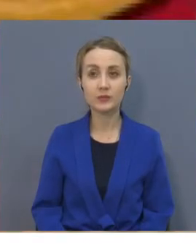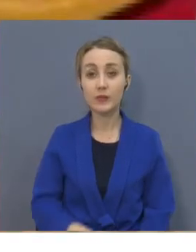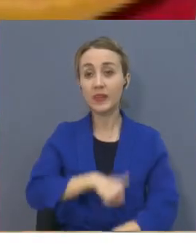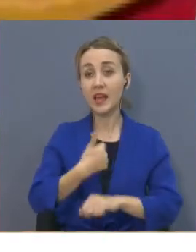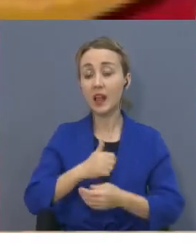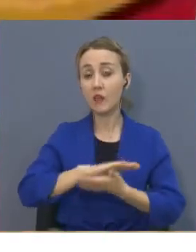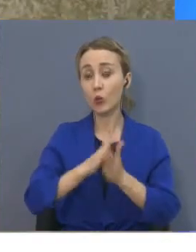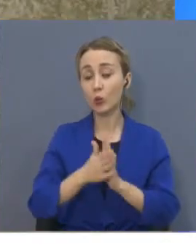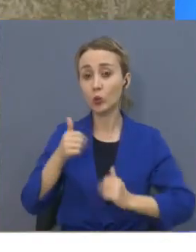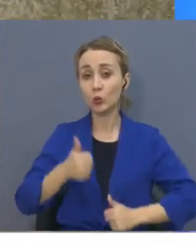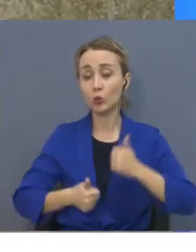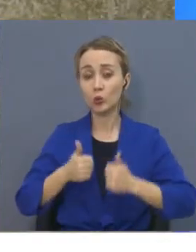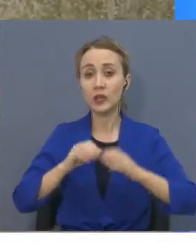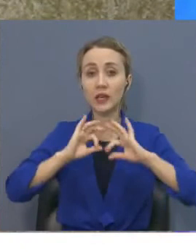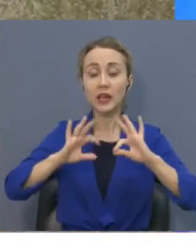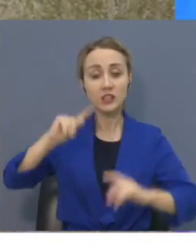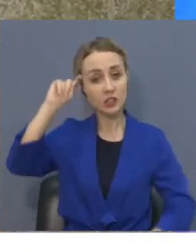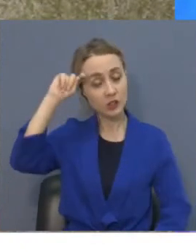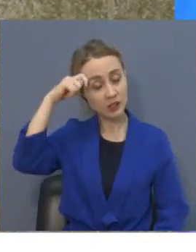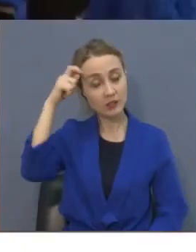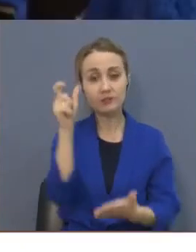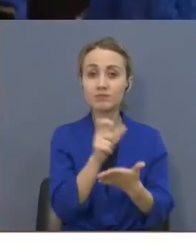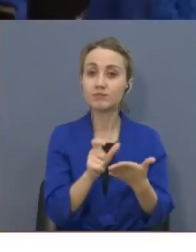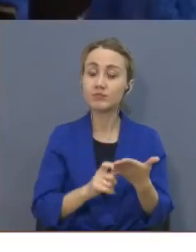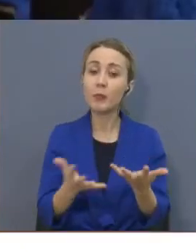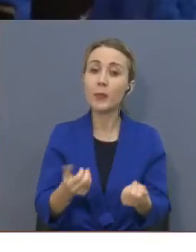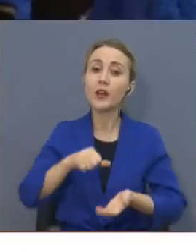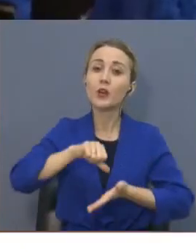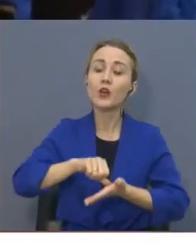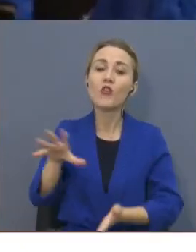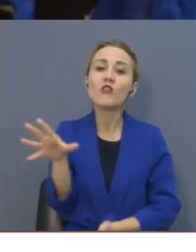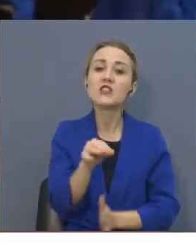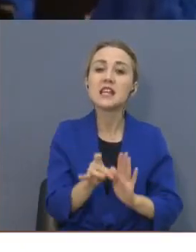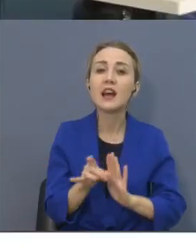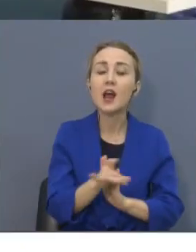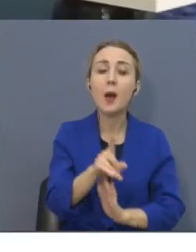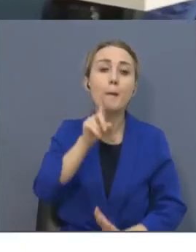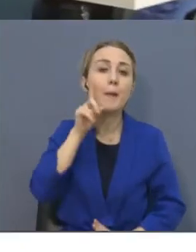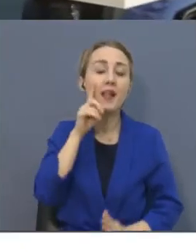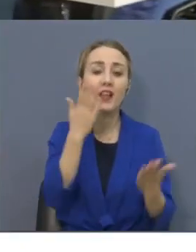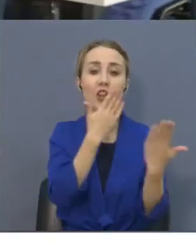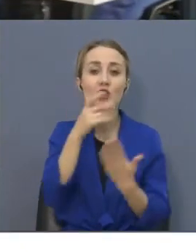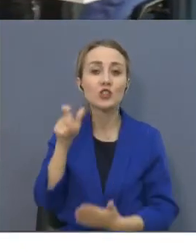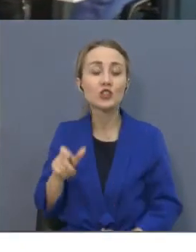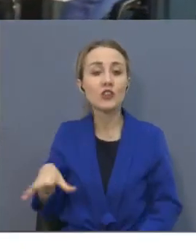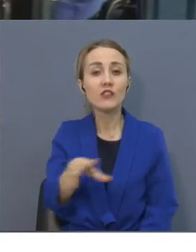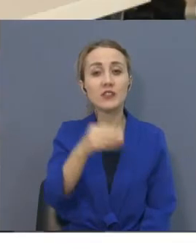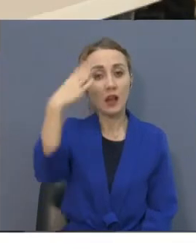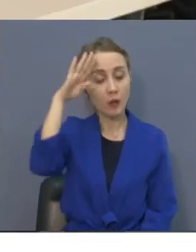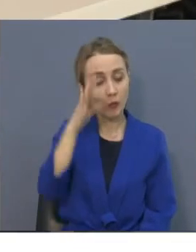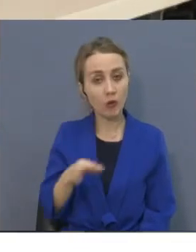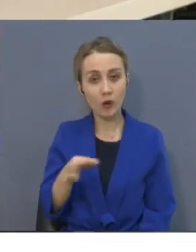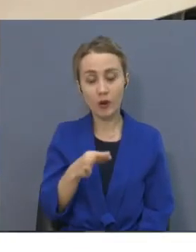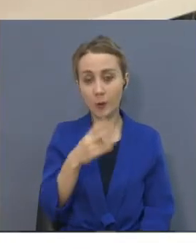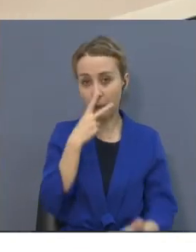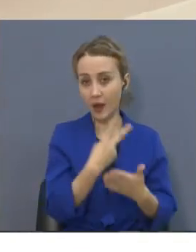Главное условие конкурса – декламировать наизусть героический эпос. В конкурсе приняли участие представители всех районов. Молодые чтецы практически со всей Акмолинской области